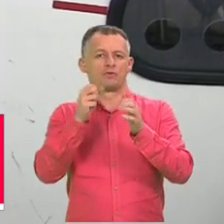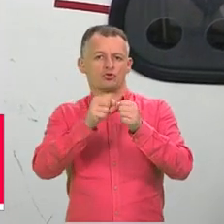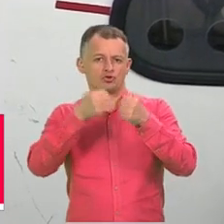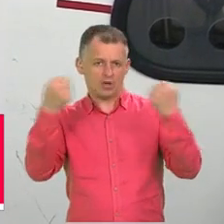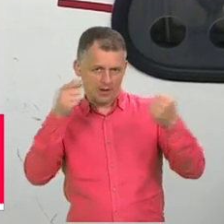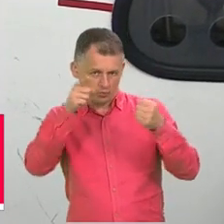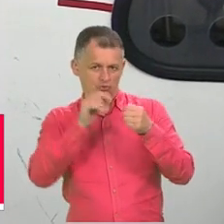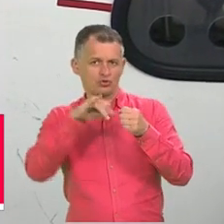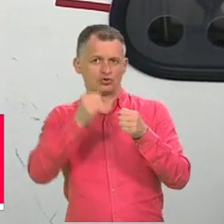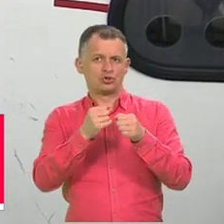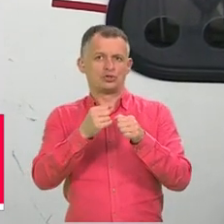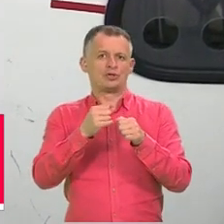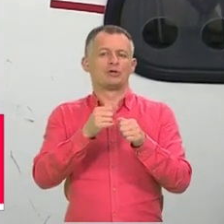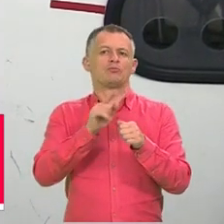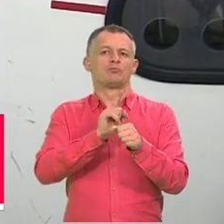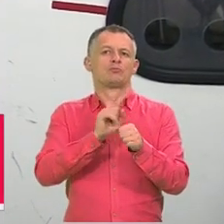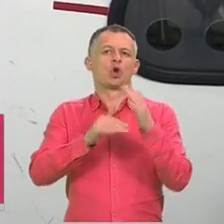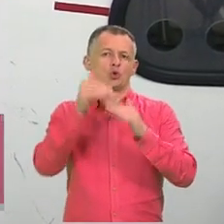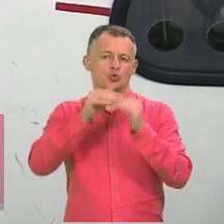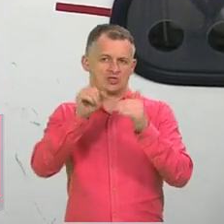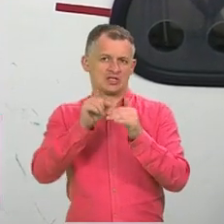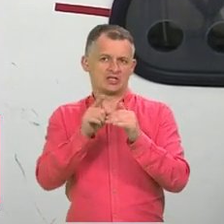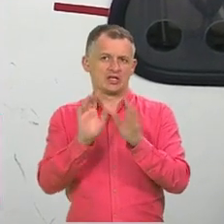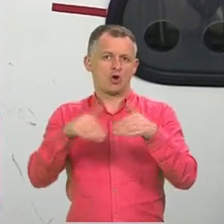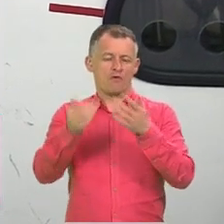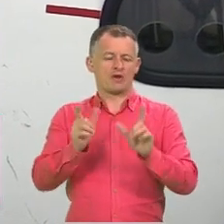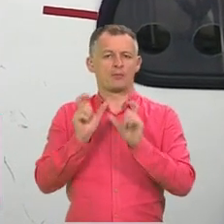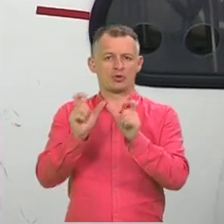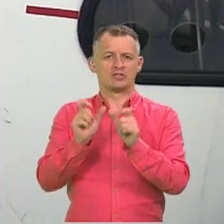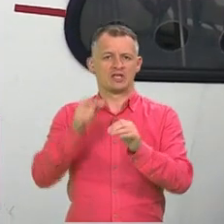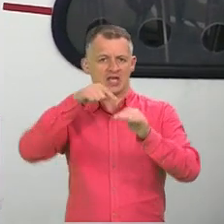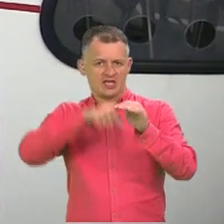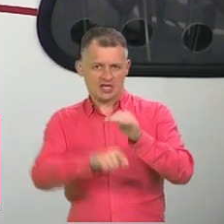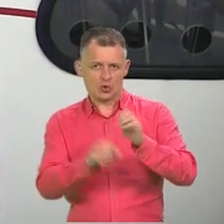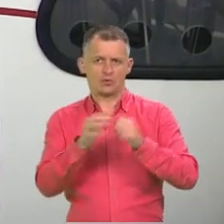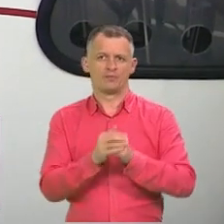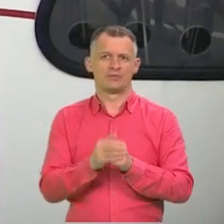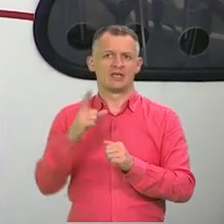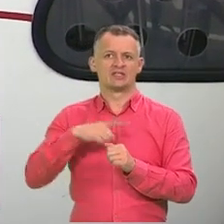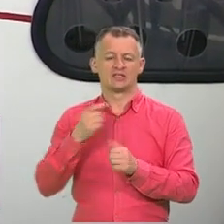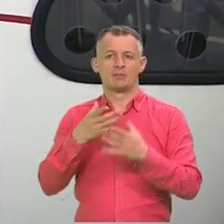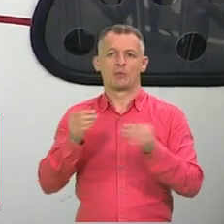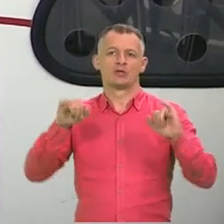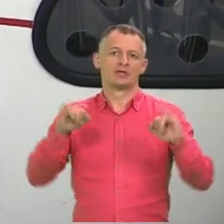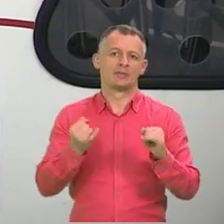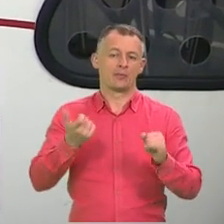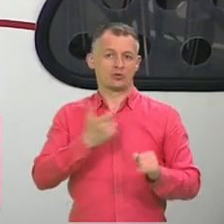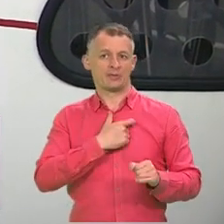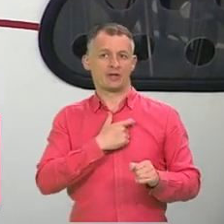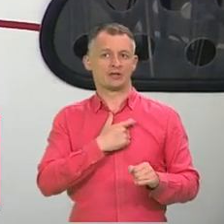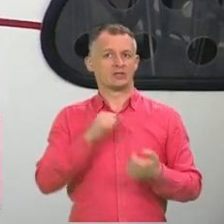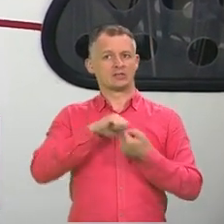de important pentru că ele asigură supraviețuirea celor din interior. Există mai multe scenarii posibile, fie